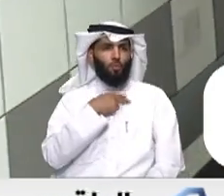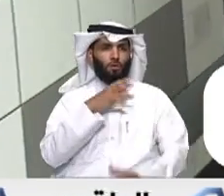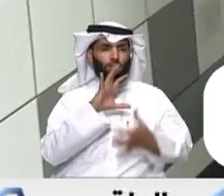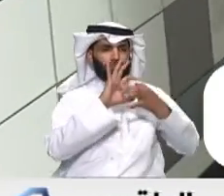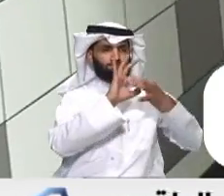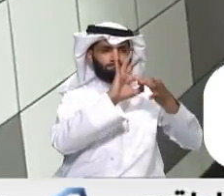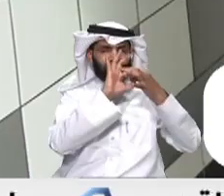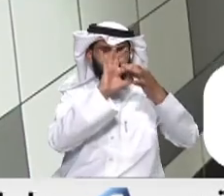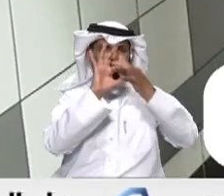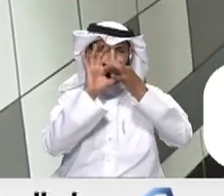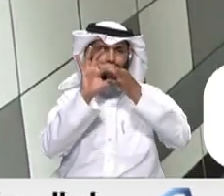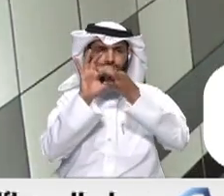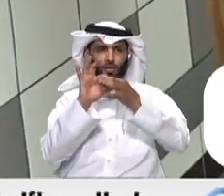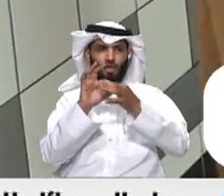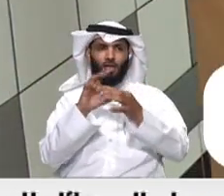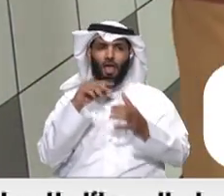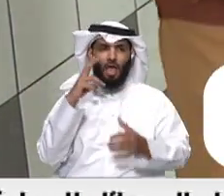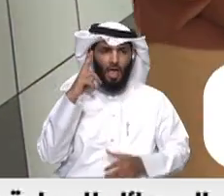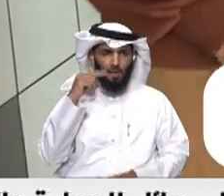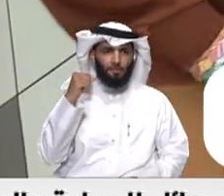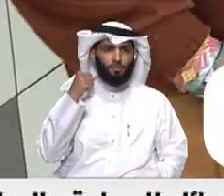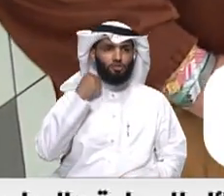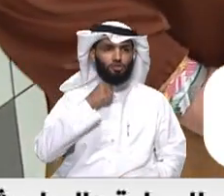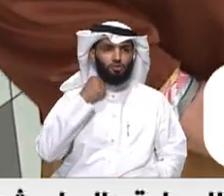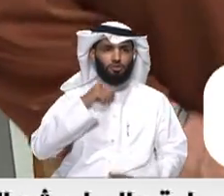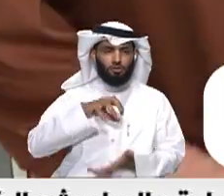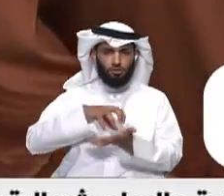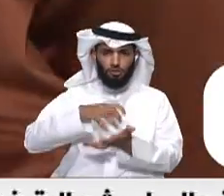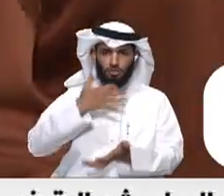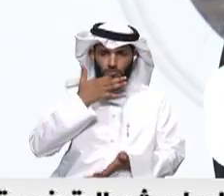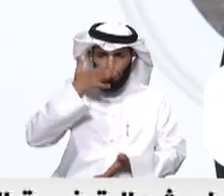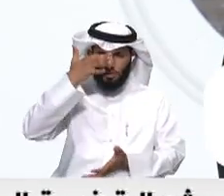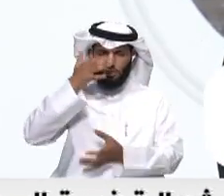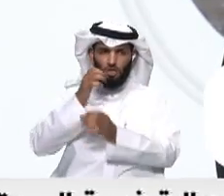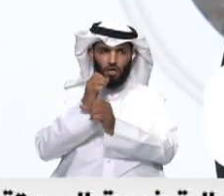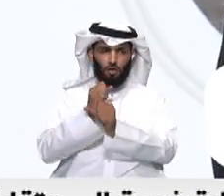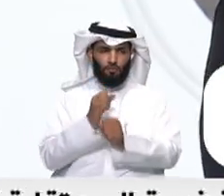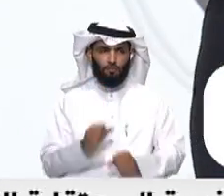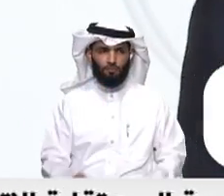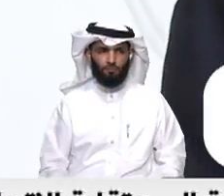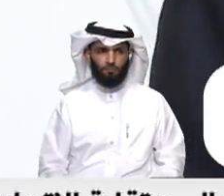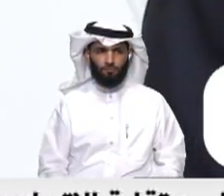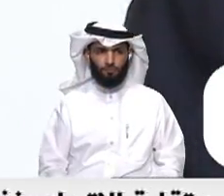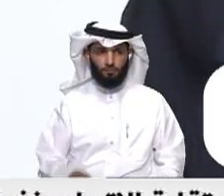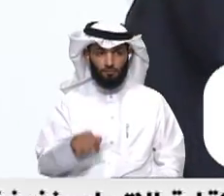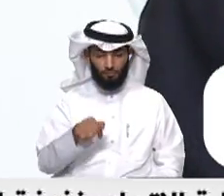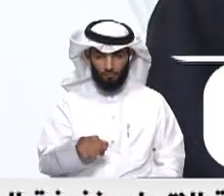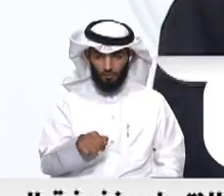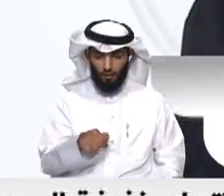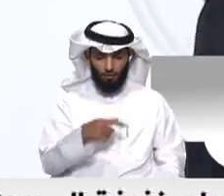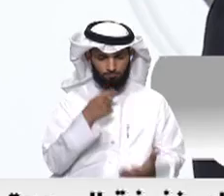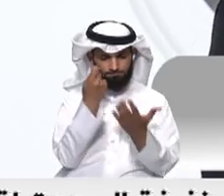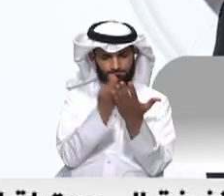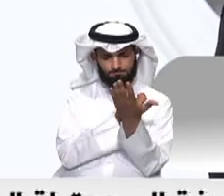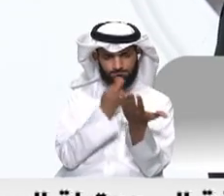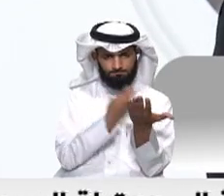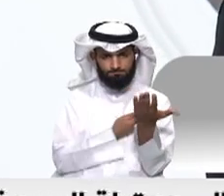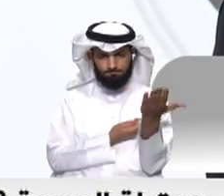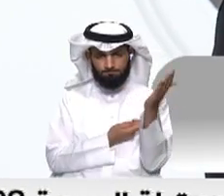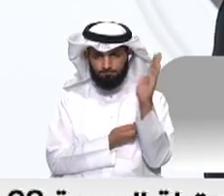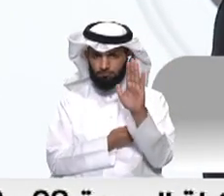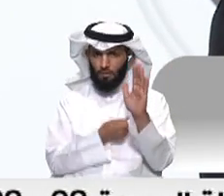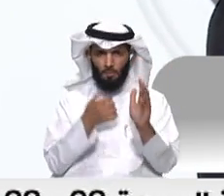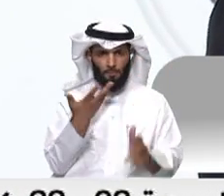الوطني للمدن المراعيه لكبار السن الفريق اللي قام باعداد هذا الدليل مكون من فريق من